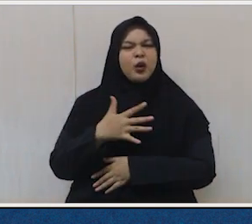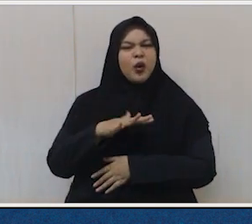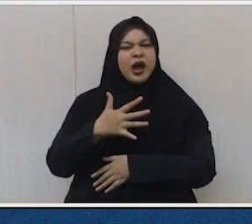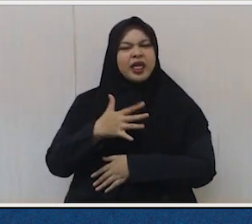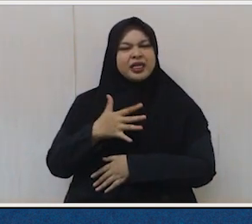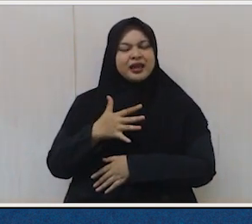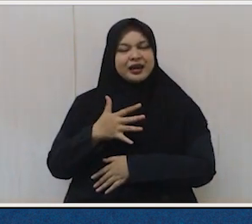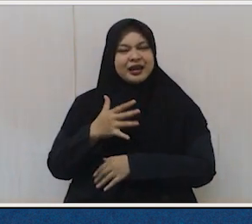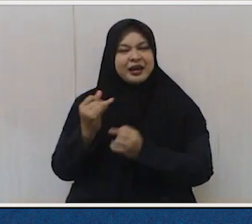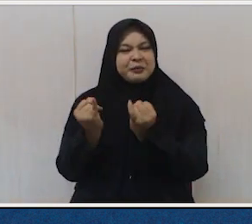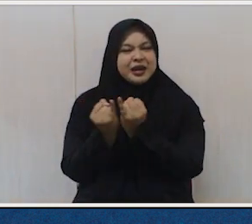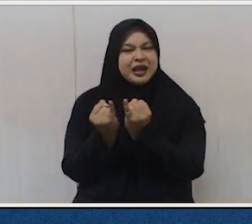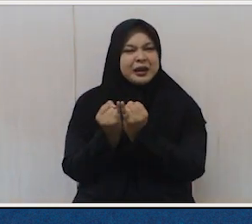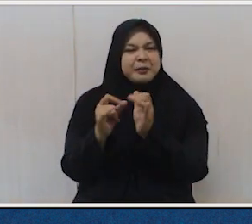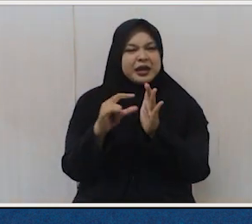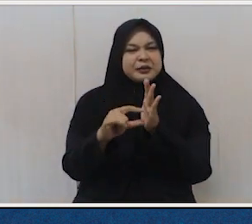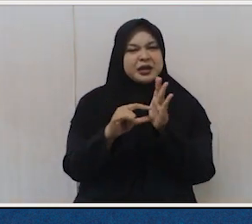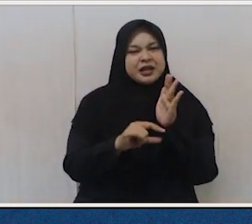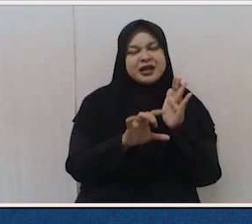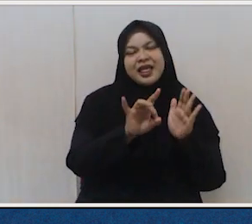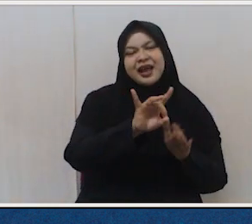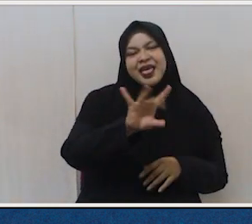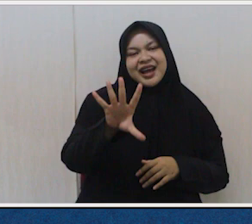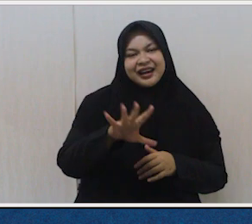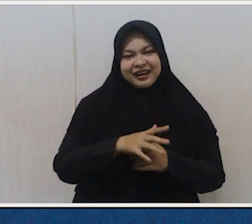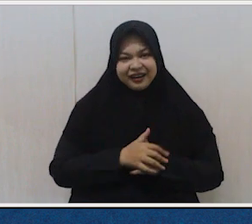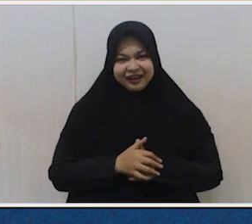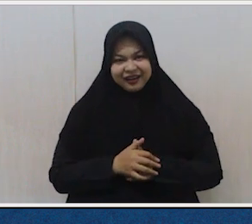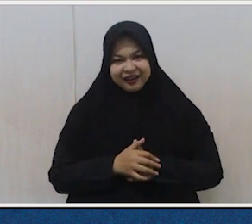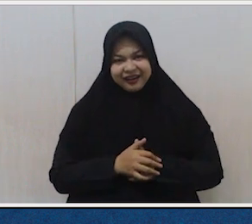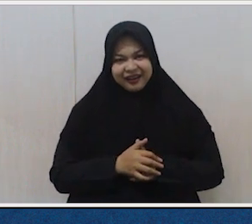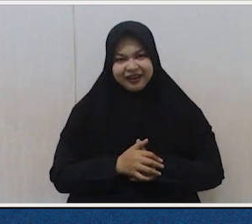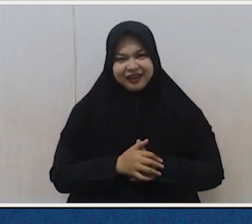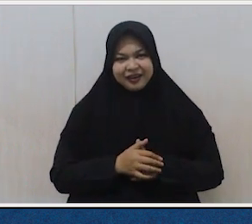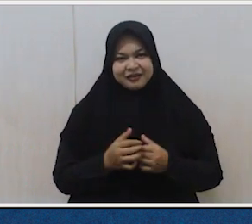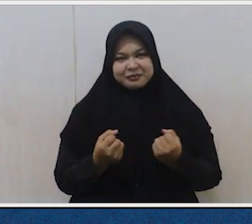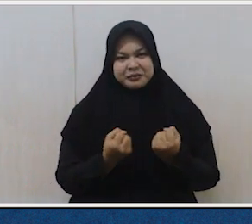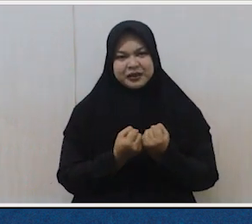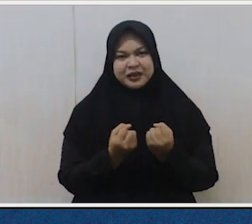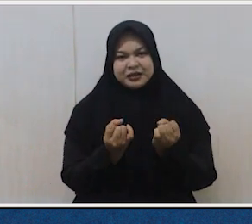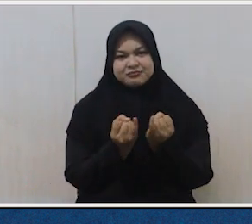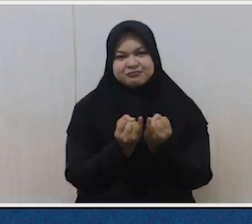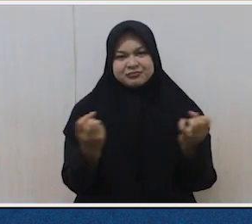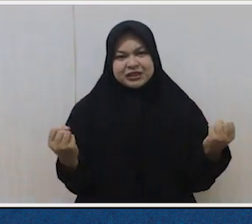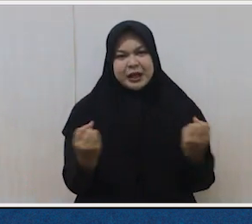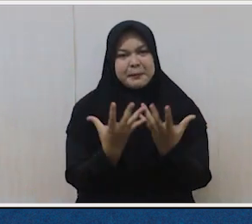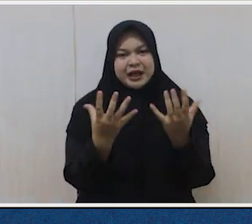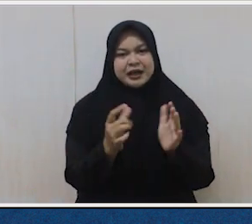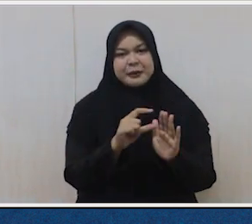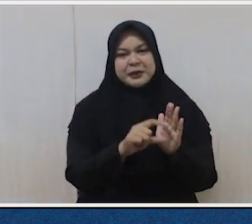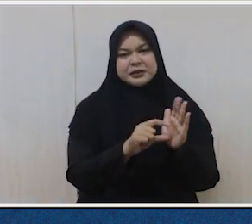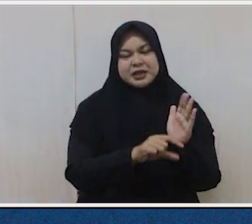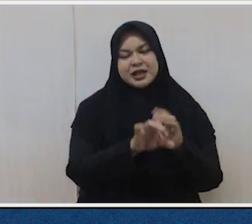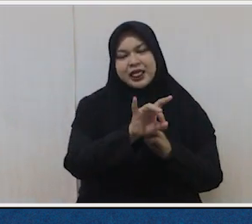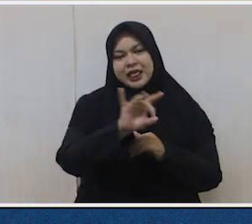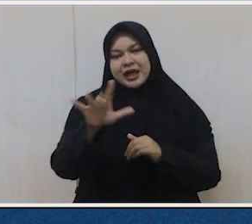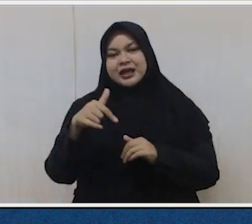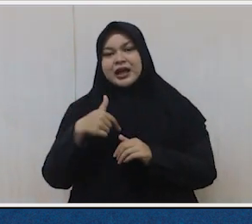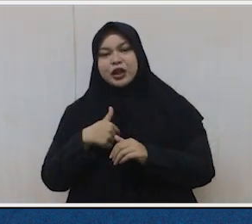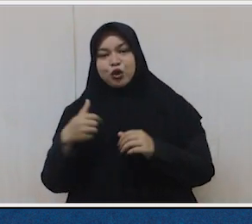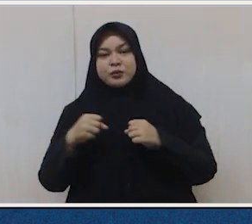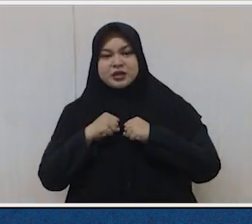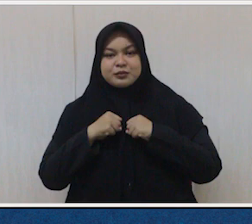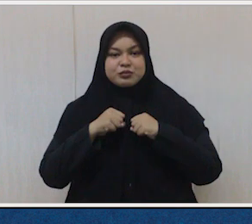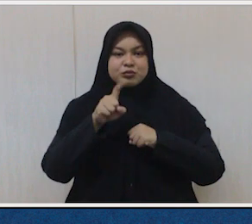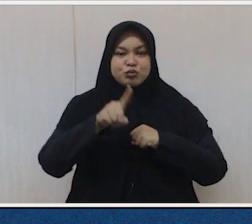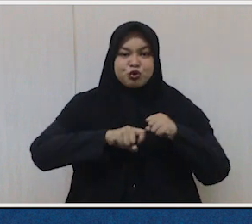justru menegasikan pasal-pasal yang lain gitu Iya i Heeh yait perjuangan chapter Yang kayaknya